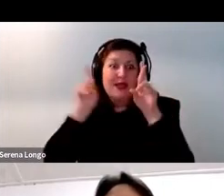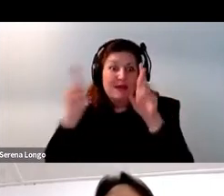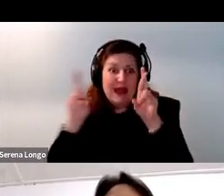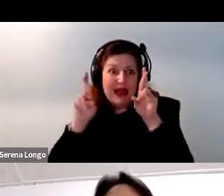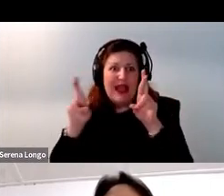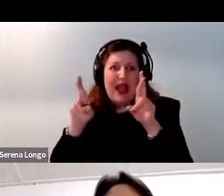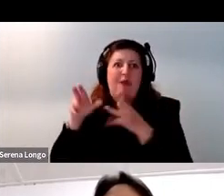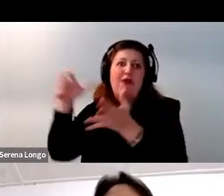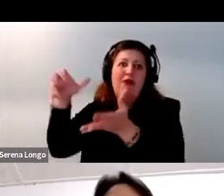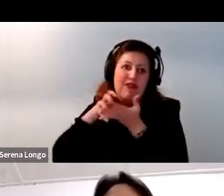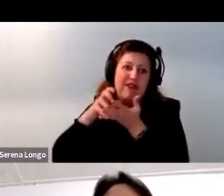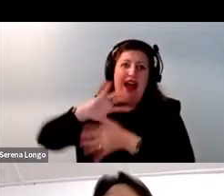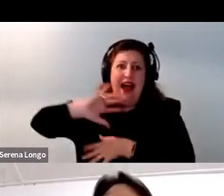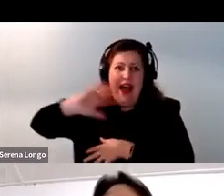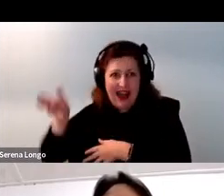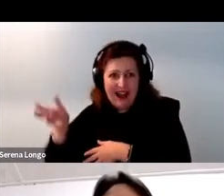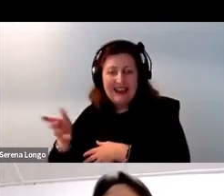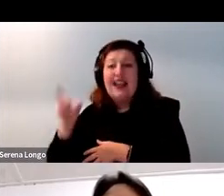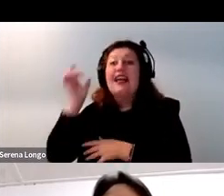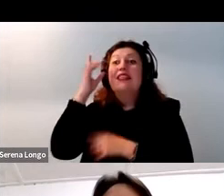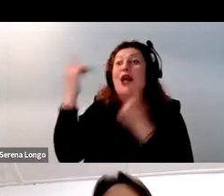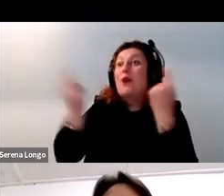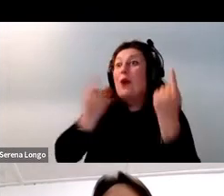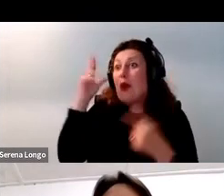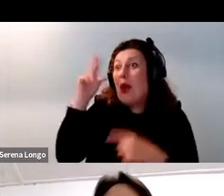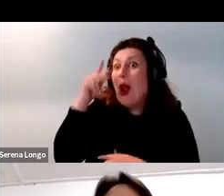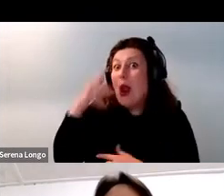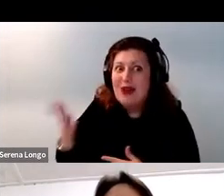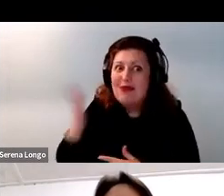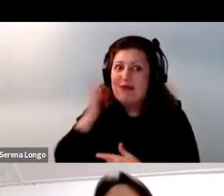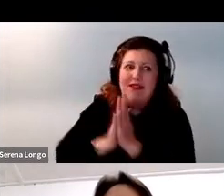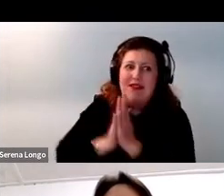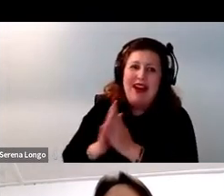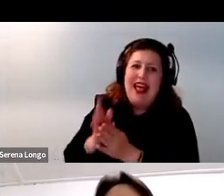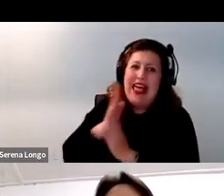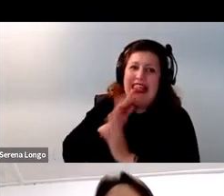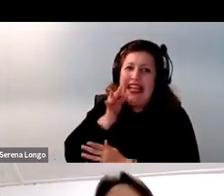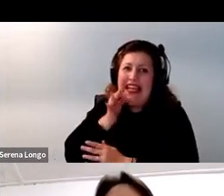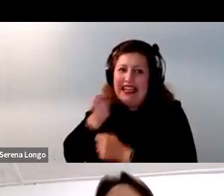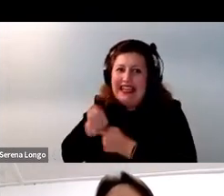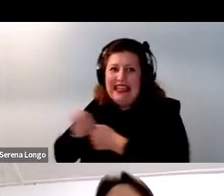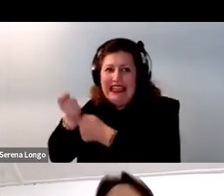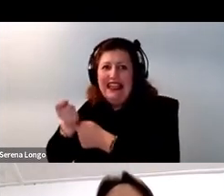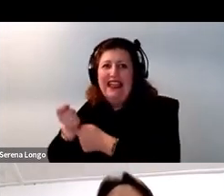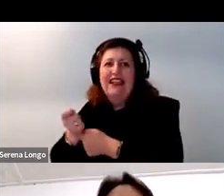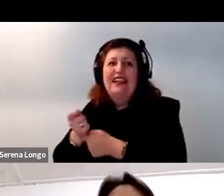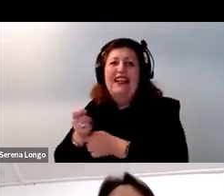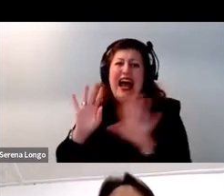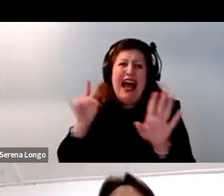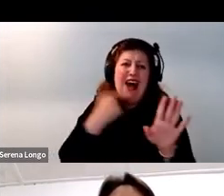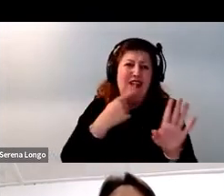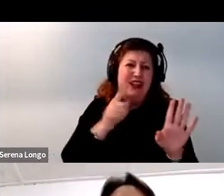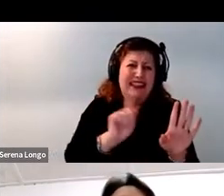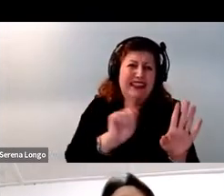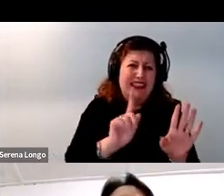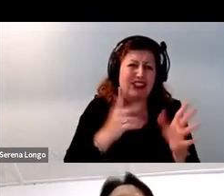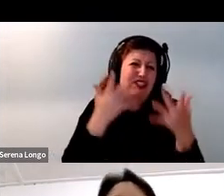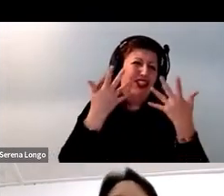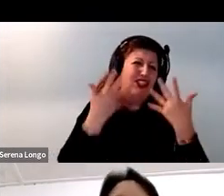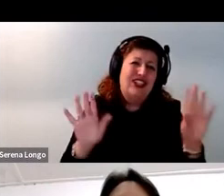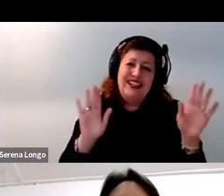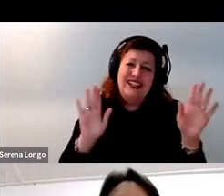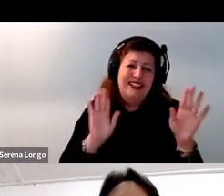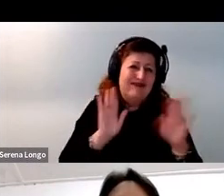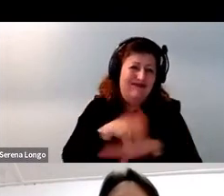anche noi. Se avete conoscenti mettete una buona parola. Questo forse non lo potevo dire. Questo lo potevi dire, comunque era